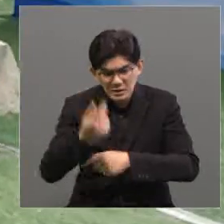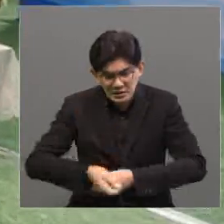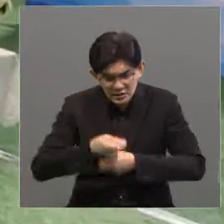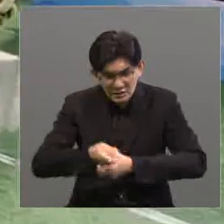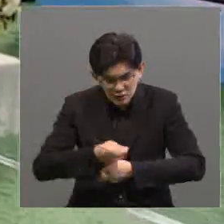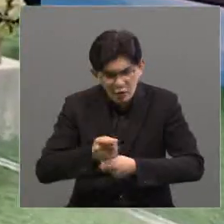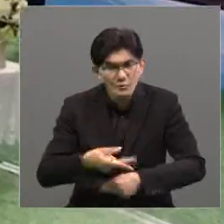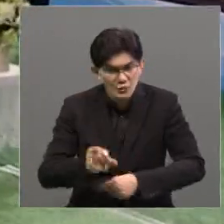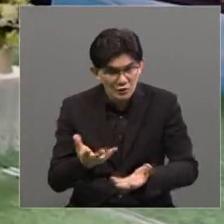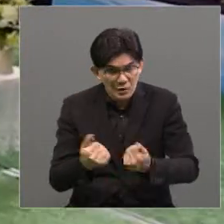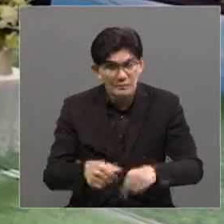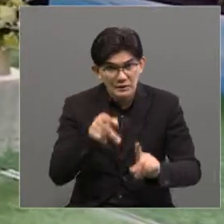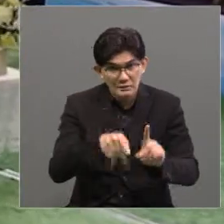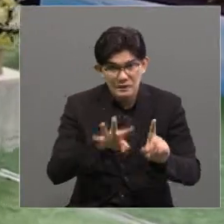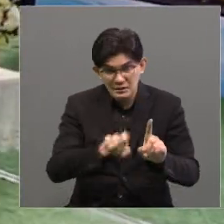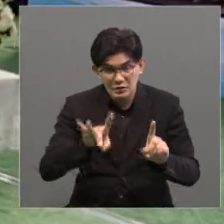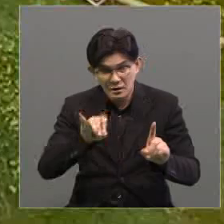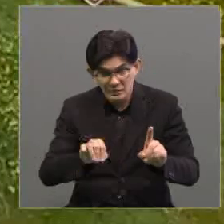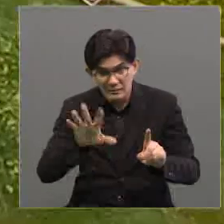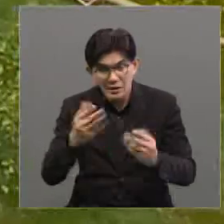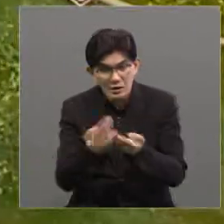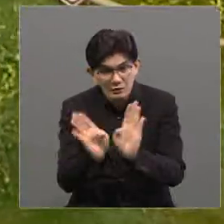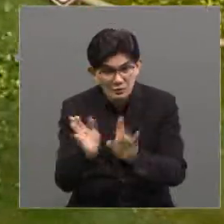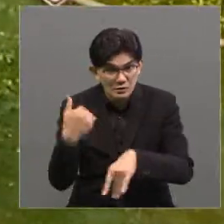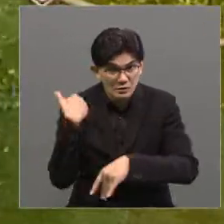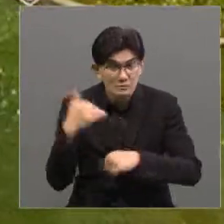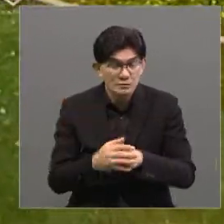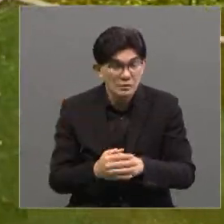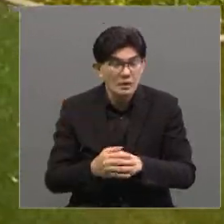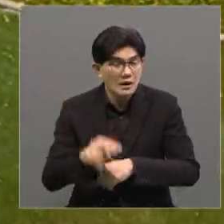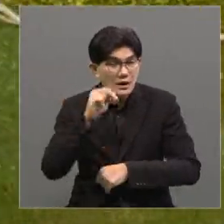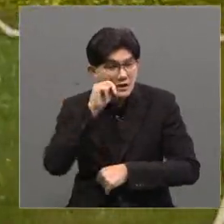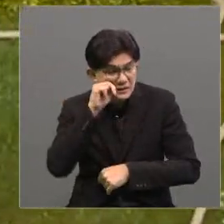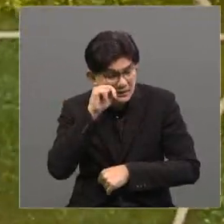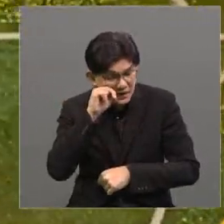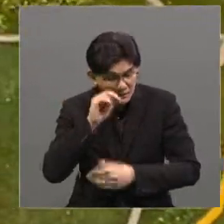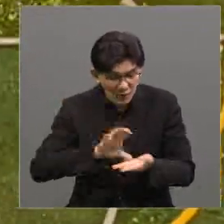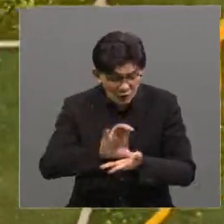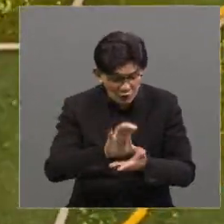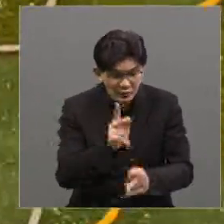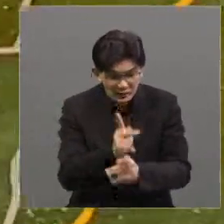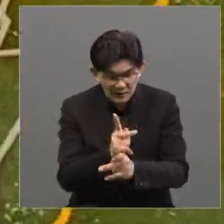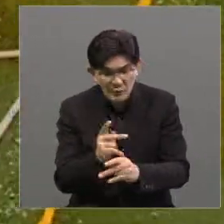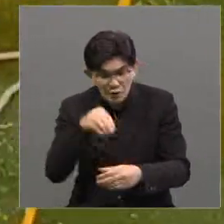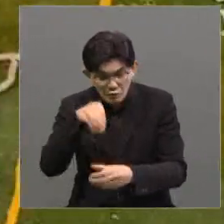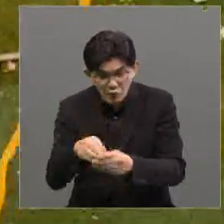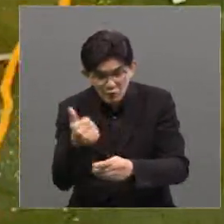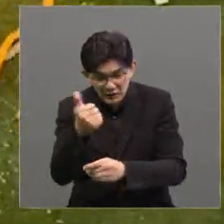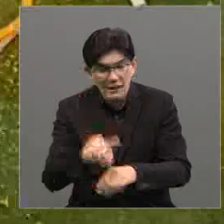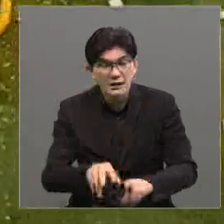ประโยชน์อย่างน้อยๆนะครับ 1,485 ครัวเรือนและสามารถเพิ่มปริมาณน้ำต้นทุนสำหรับการเพาะปลูกในฤดูแล้